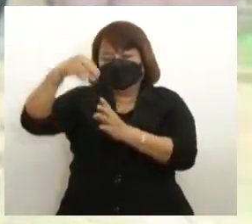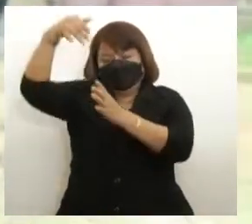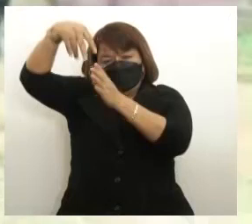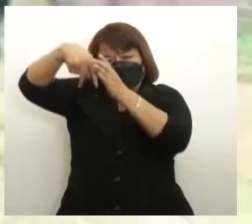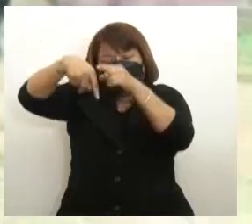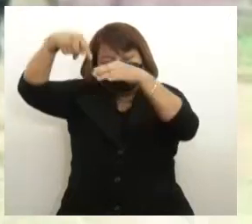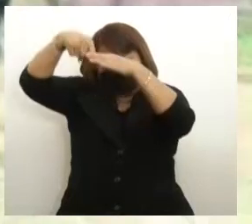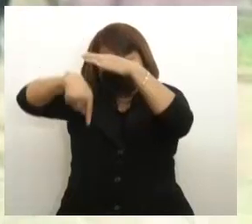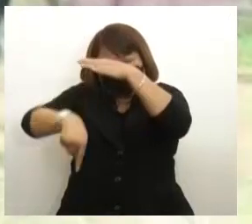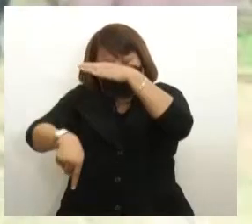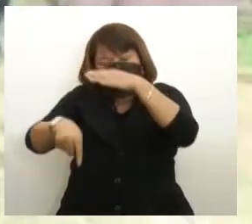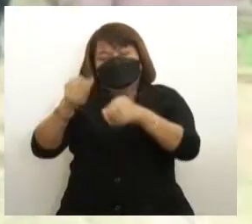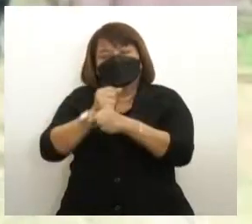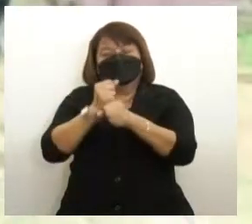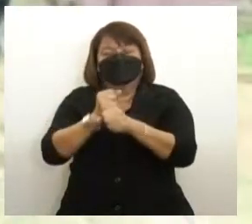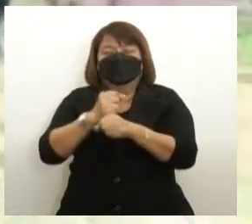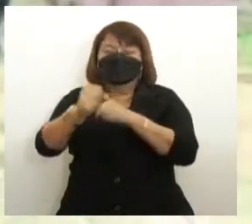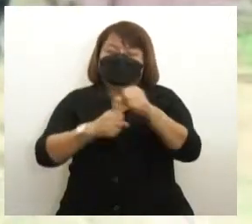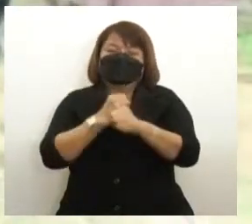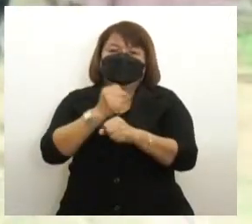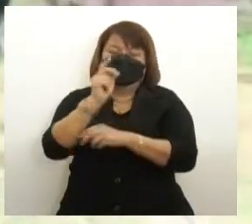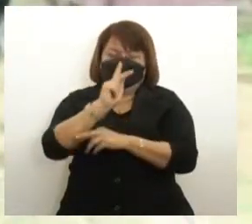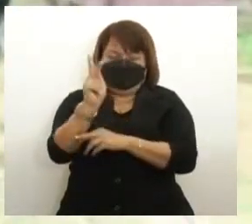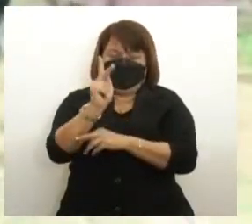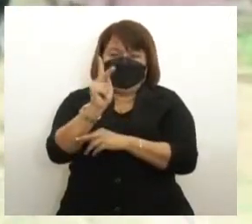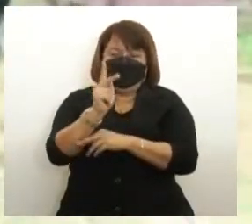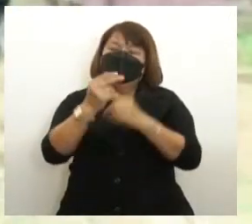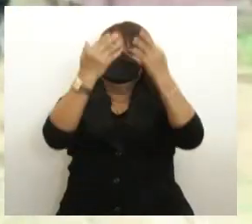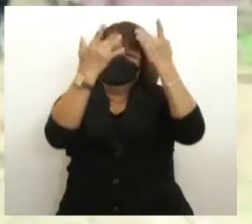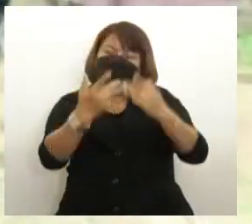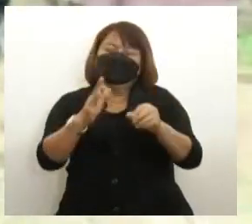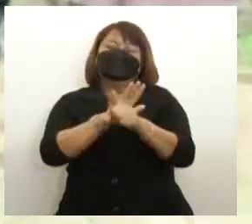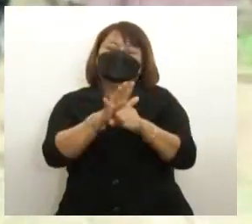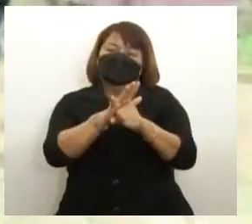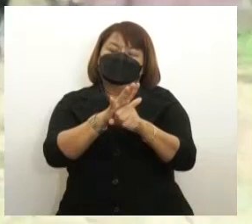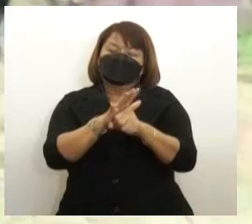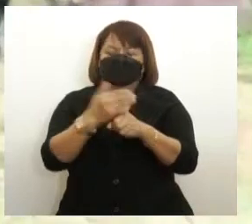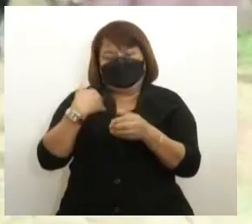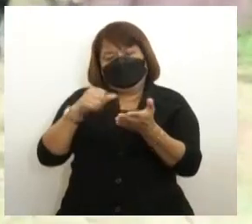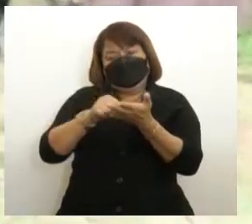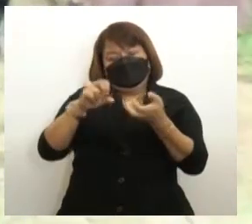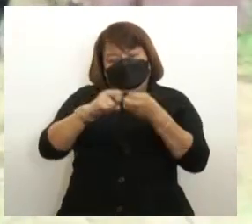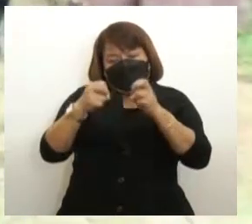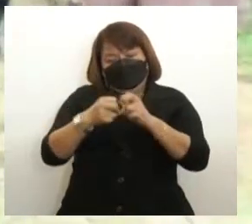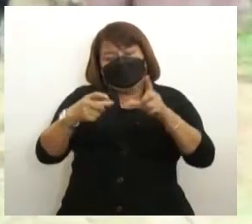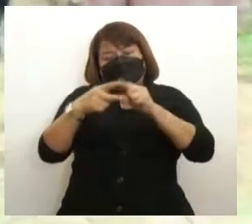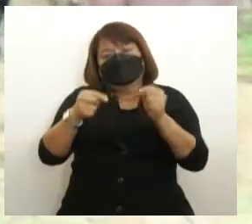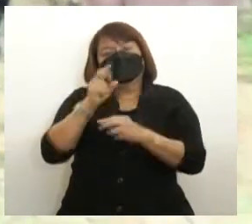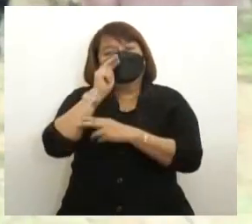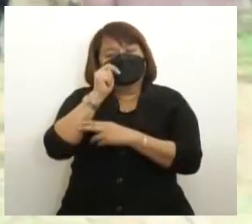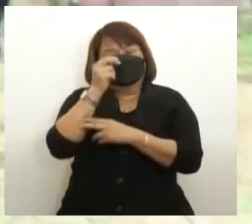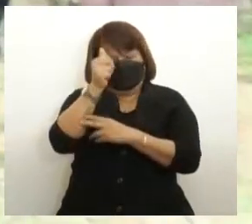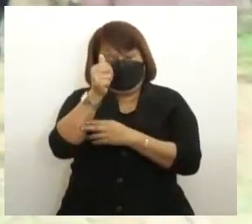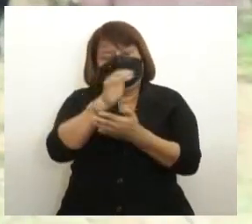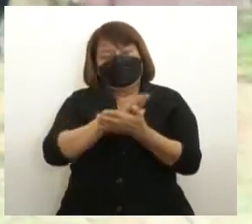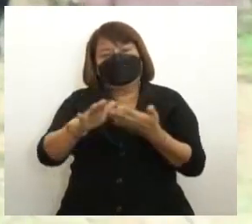ราดำเนินการตัวนี้มาปีเศษนะครับช่วงฝนครึ่งฝนพอดีก็ปรากฏว่าเราแก้ปัญหาเรื่องน้ำอุปโภคบริโภคได้สำเร็